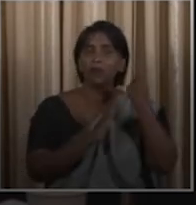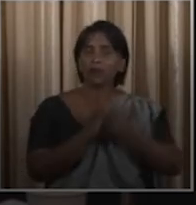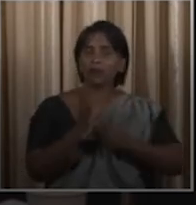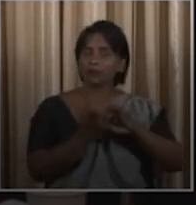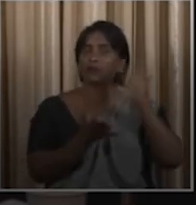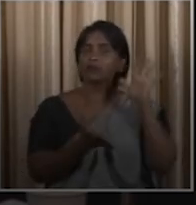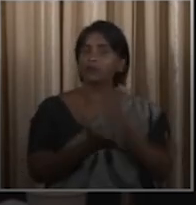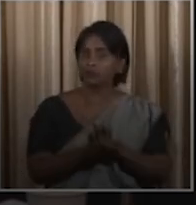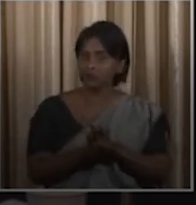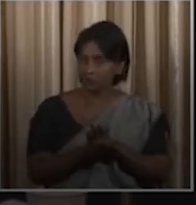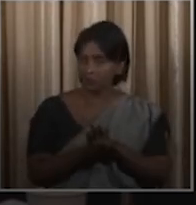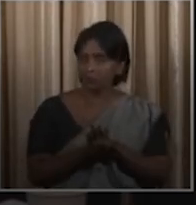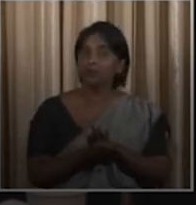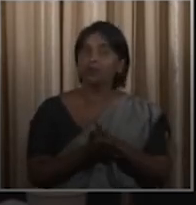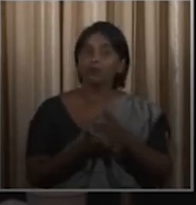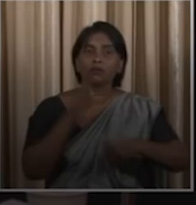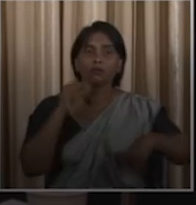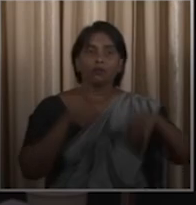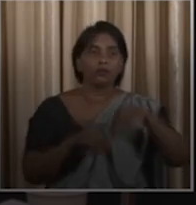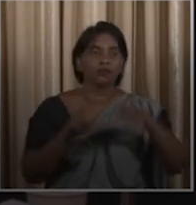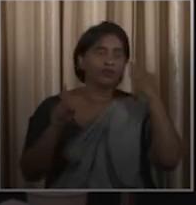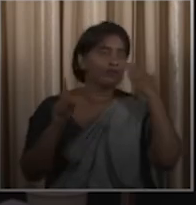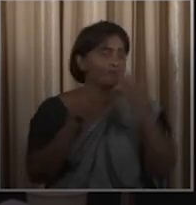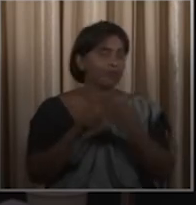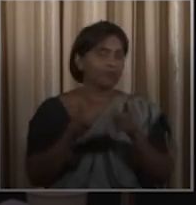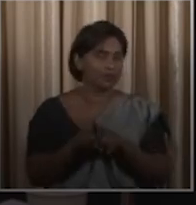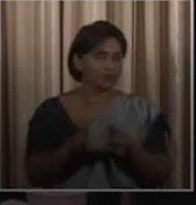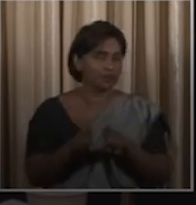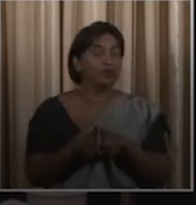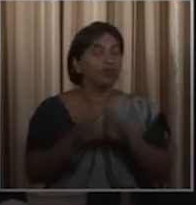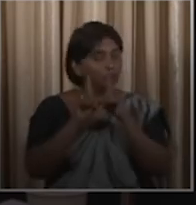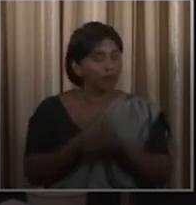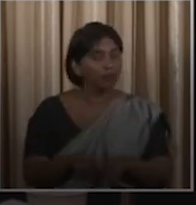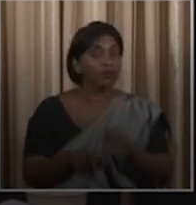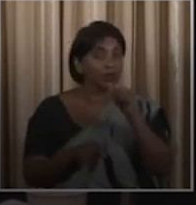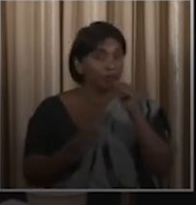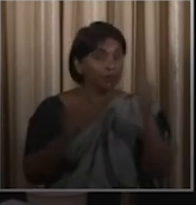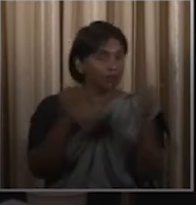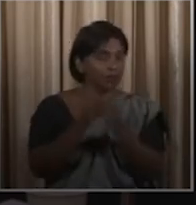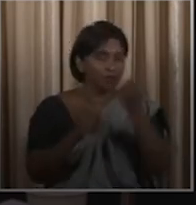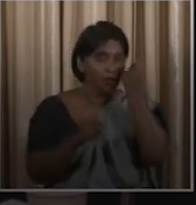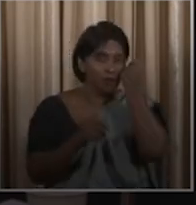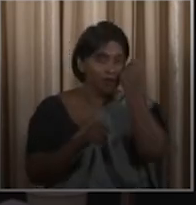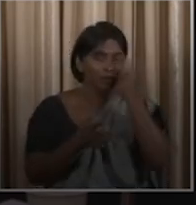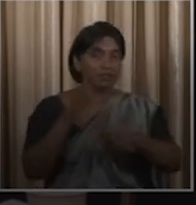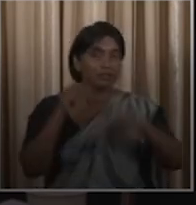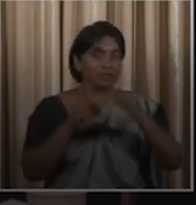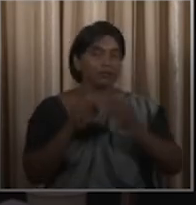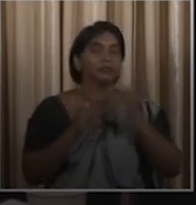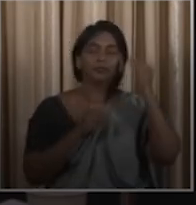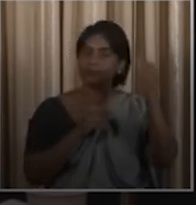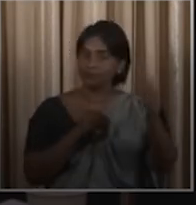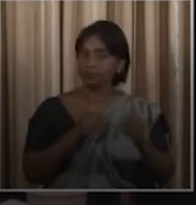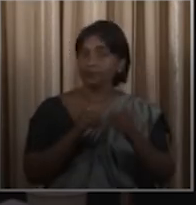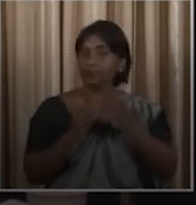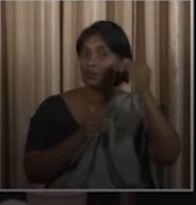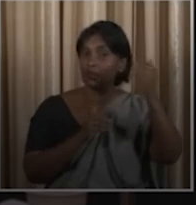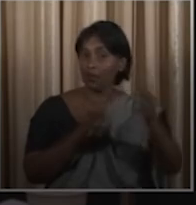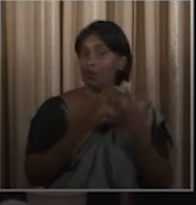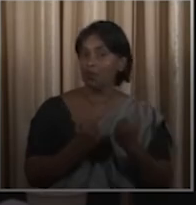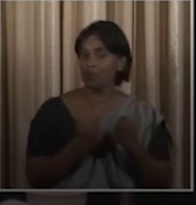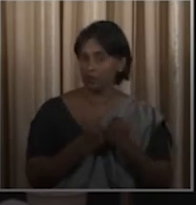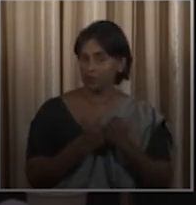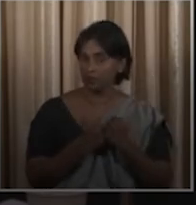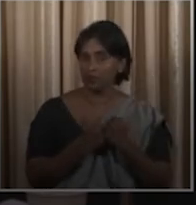metu orang tapal panu ini. Ini samai ke yati aramunuti ini, mecande kaldan, ay kaldan doane velati ini, kaldan doane velati